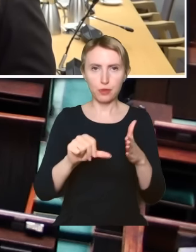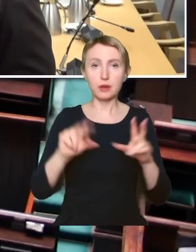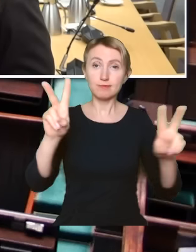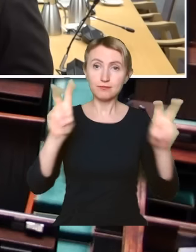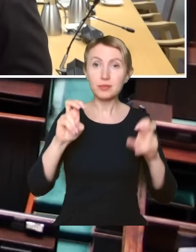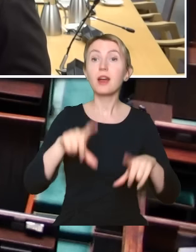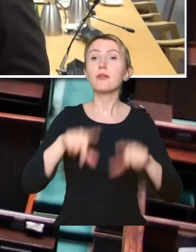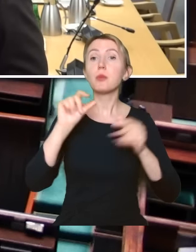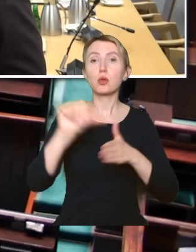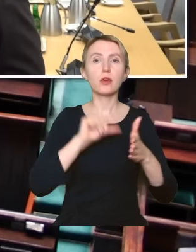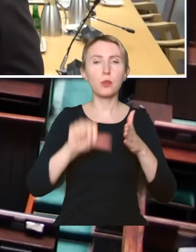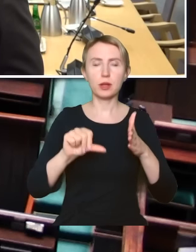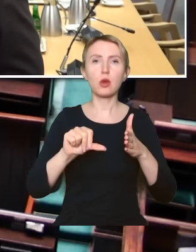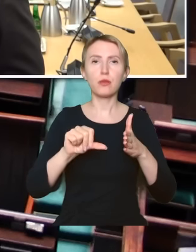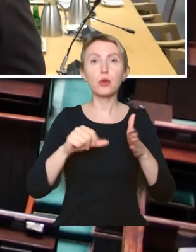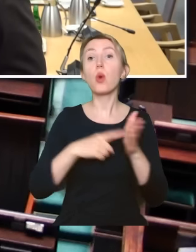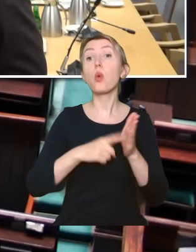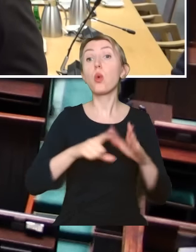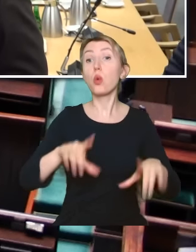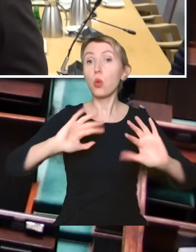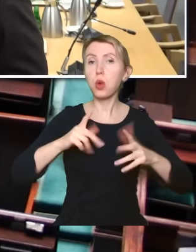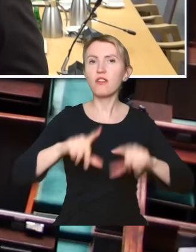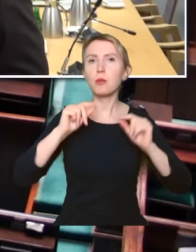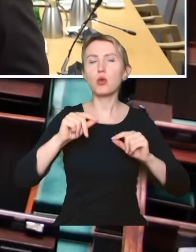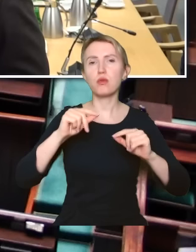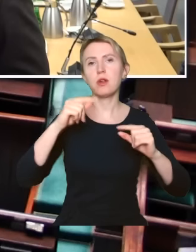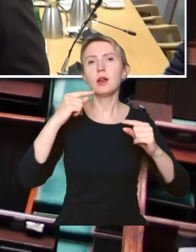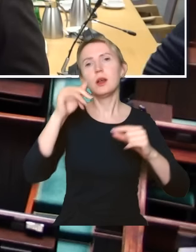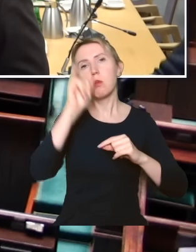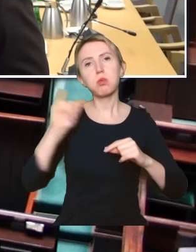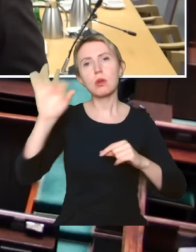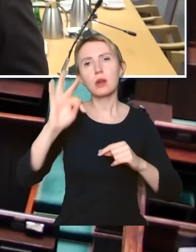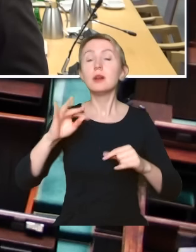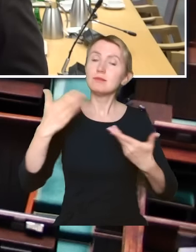wyborów kopertowych, czyli wyborów korespondencyjnych. Janku, oddaję Ci głos.